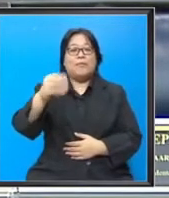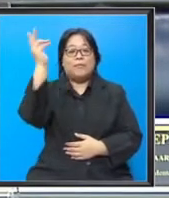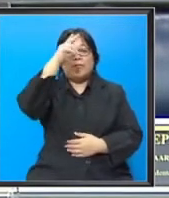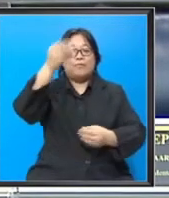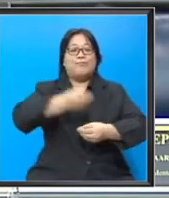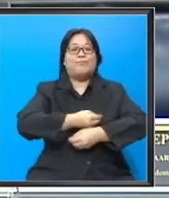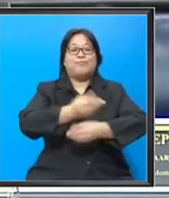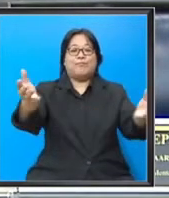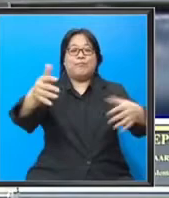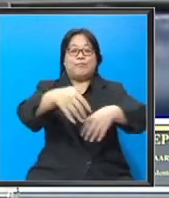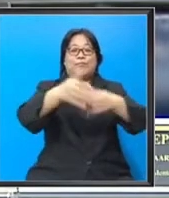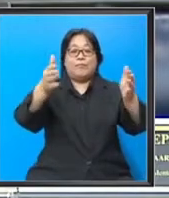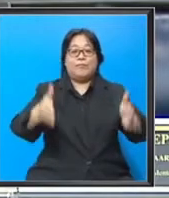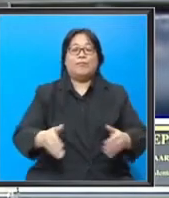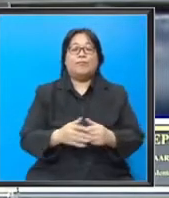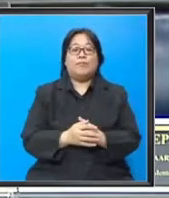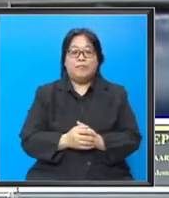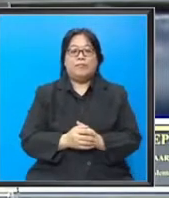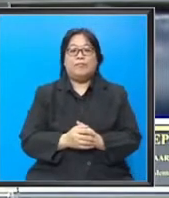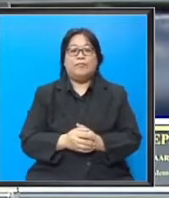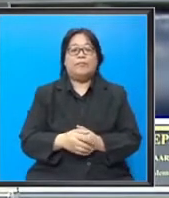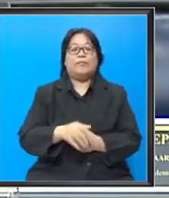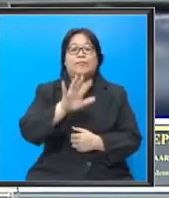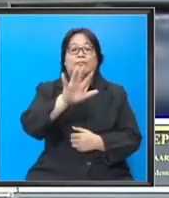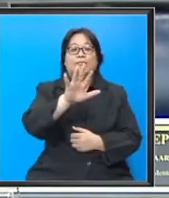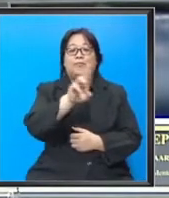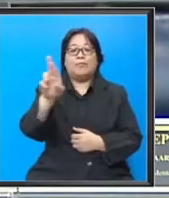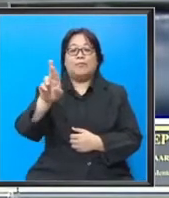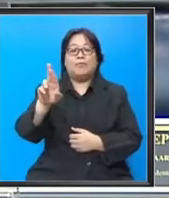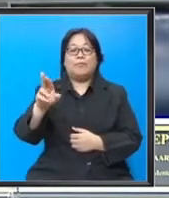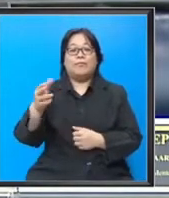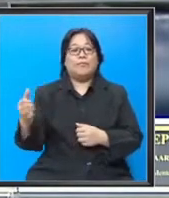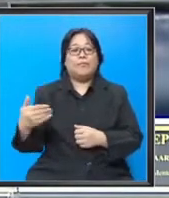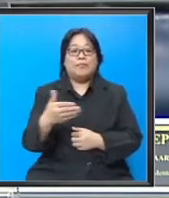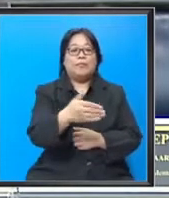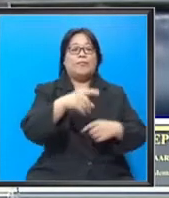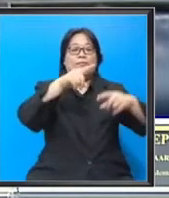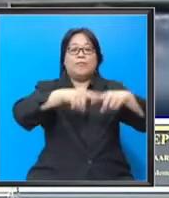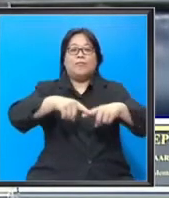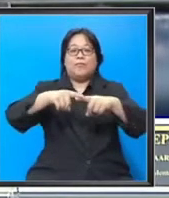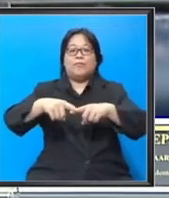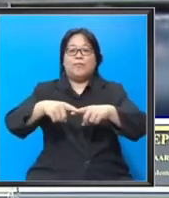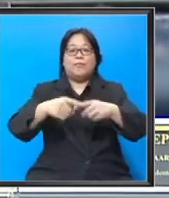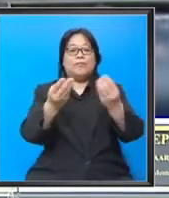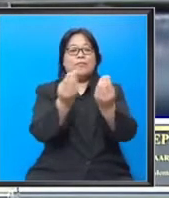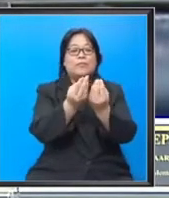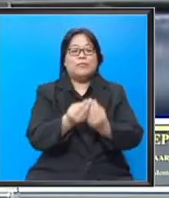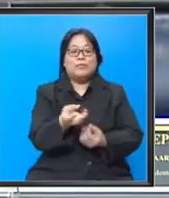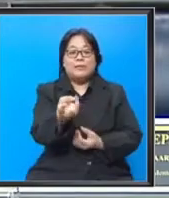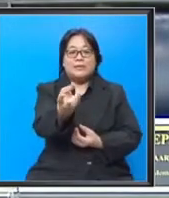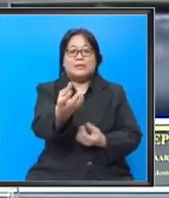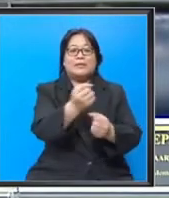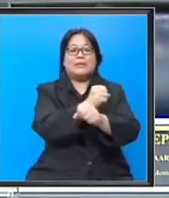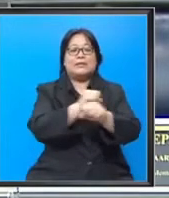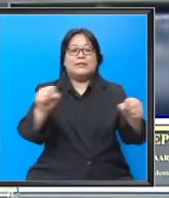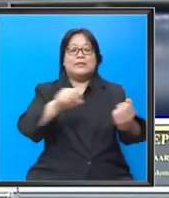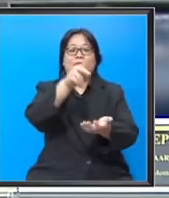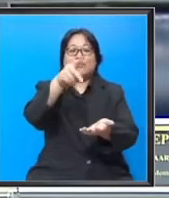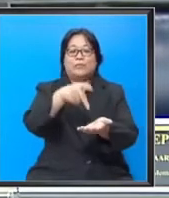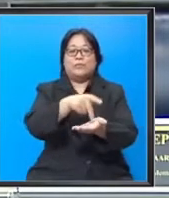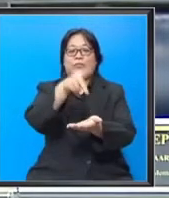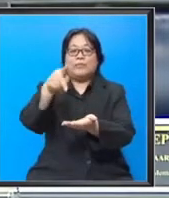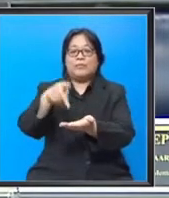kerajaan kepada peternak adalah sebanyak 5000 ekor bergantung kepada bilangan benih sedia ada di pusat